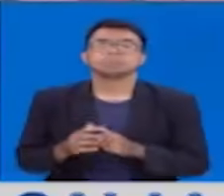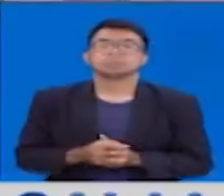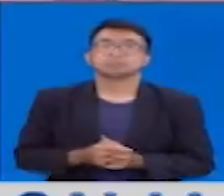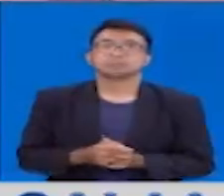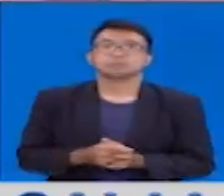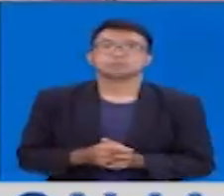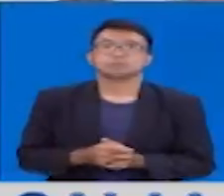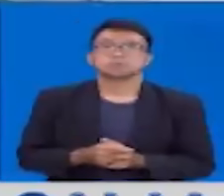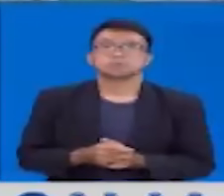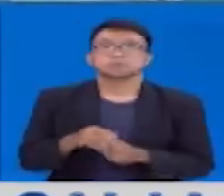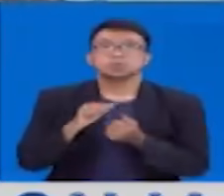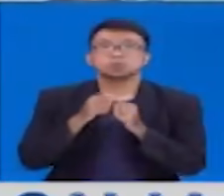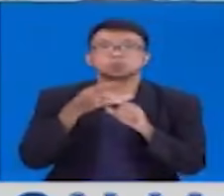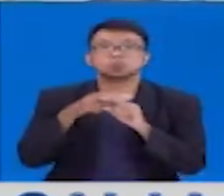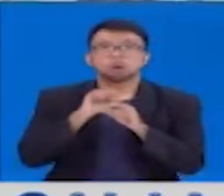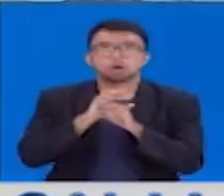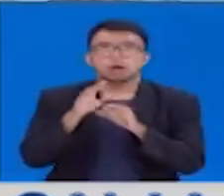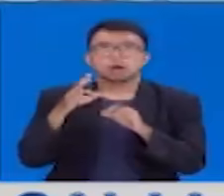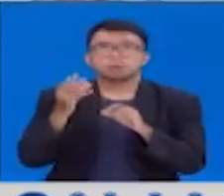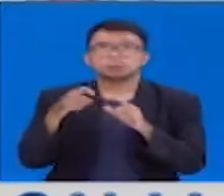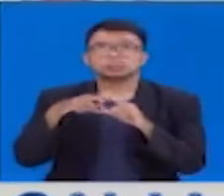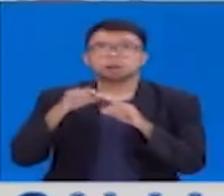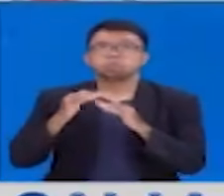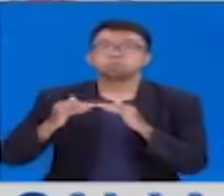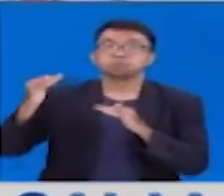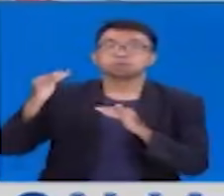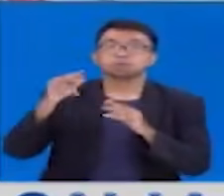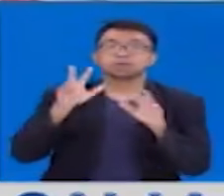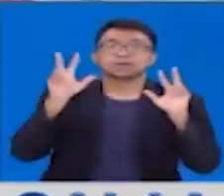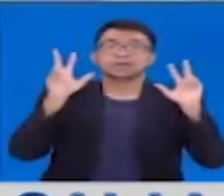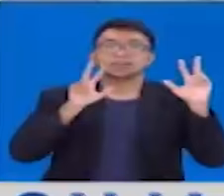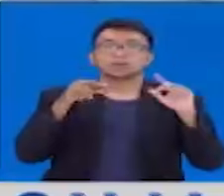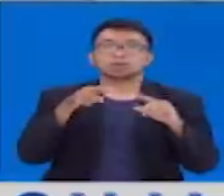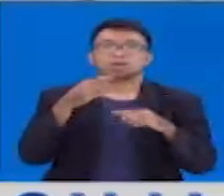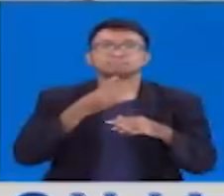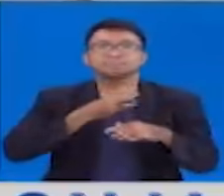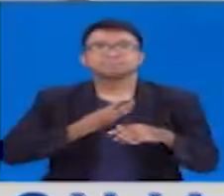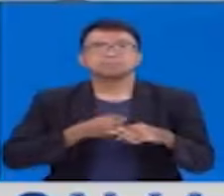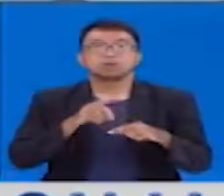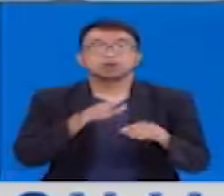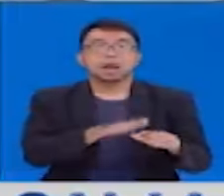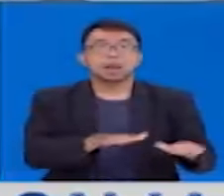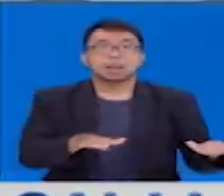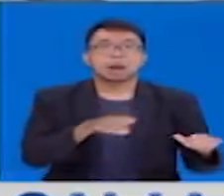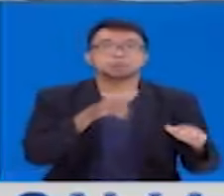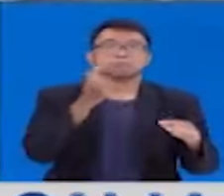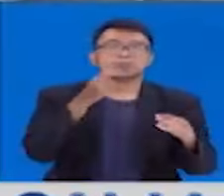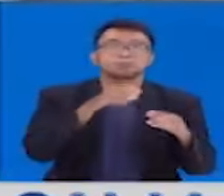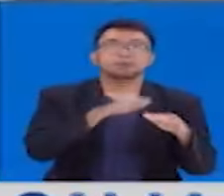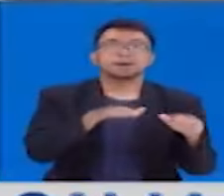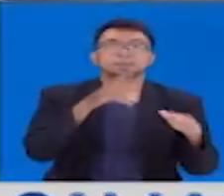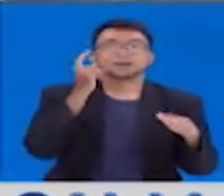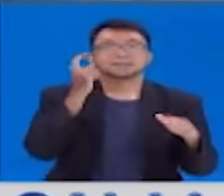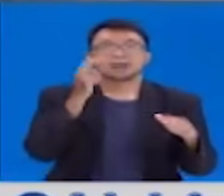Lonjakan kasus positif COVID-19 di Kabupaten Sika, Nusa Tenggara Timur kian memprihatinkan. Balita dan anak-anak pelajar